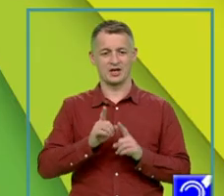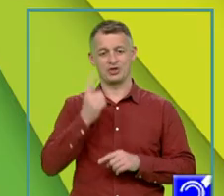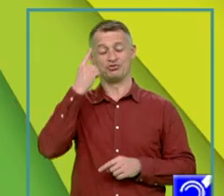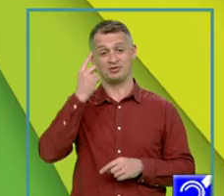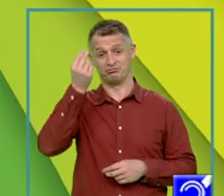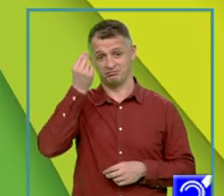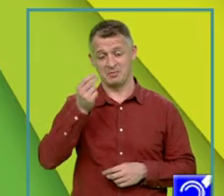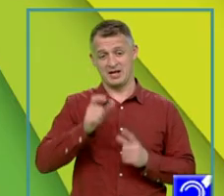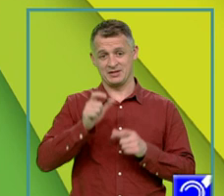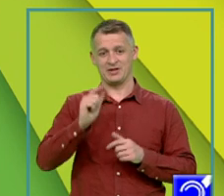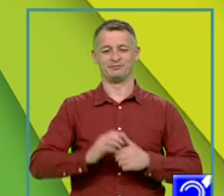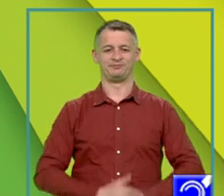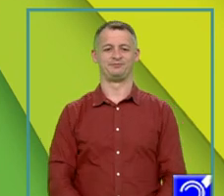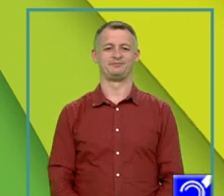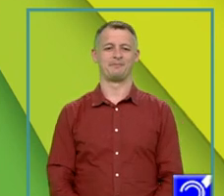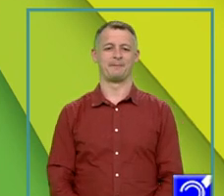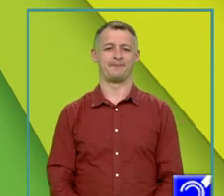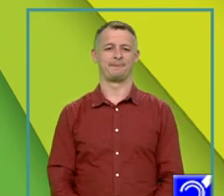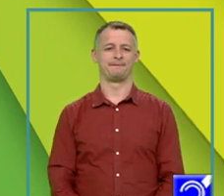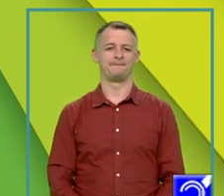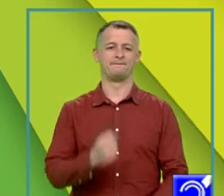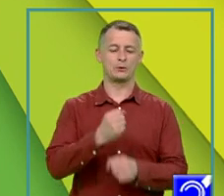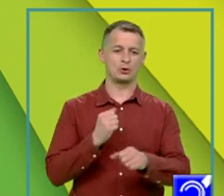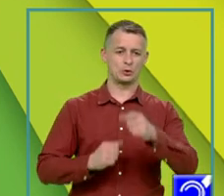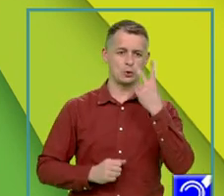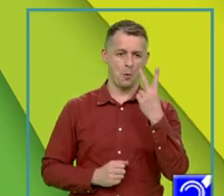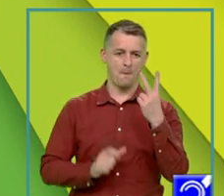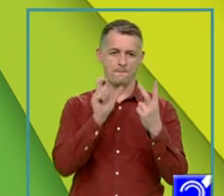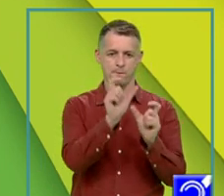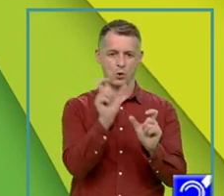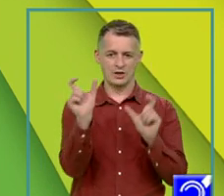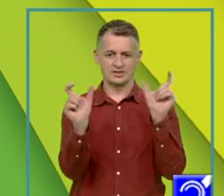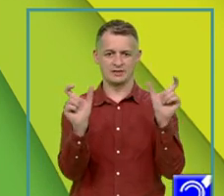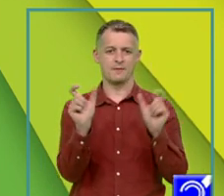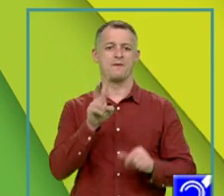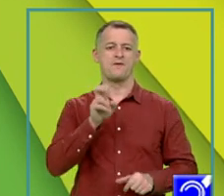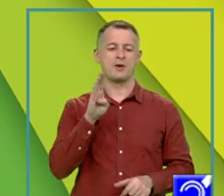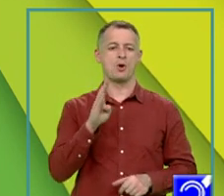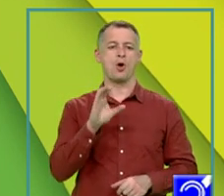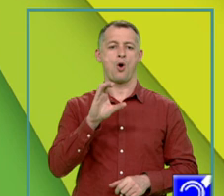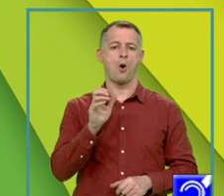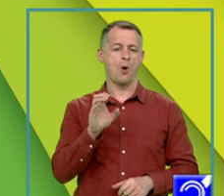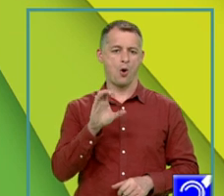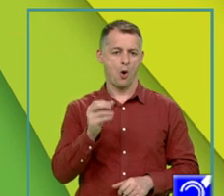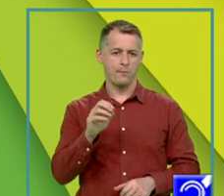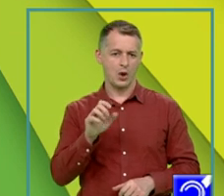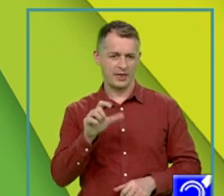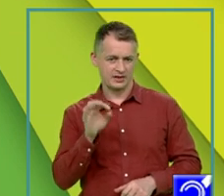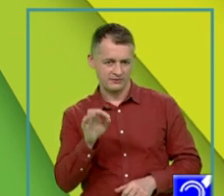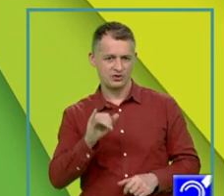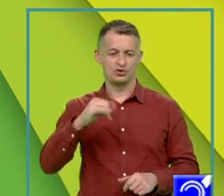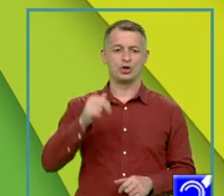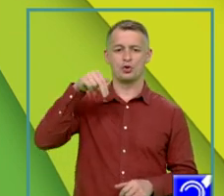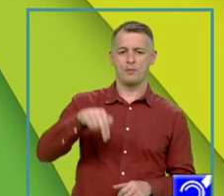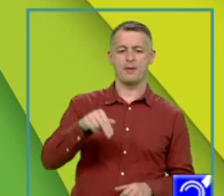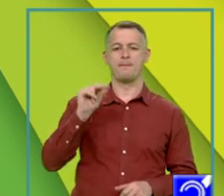despre predicatul nominal este format din două bucățele și anume verbul copulativ Da și numele predicativ